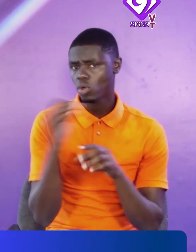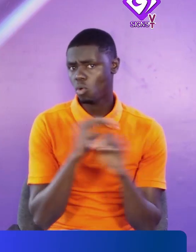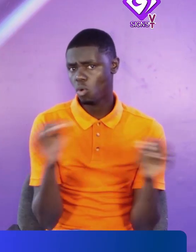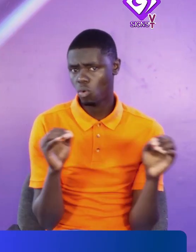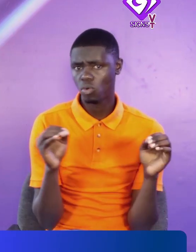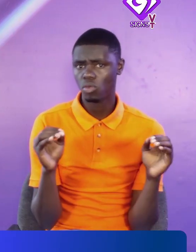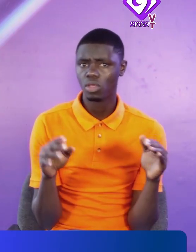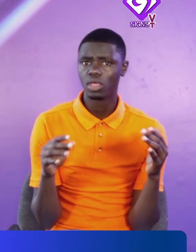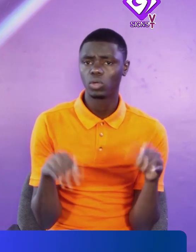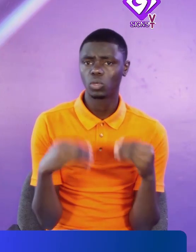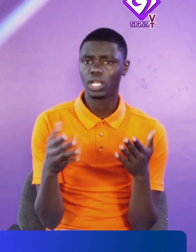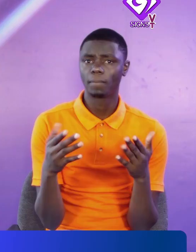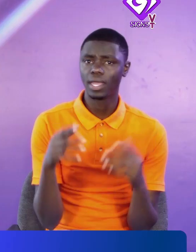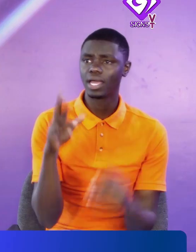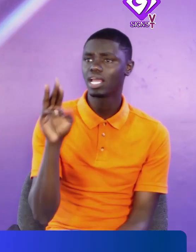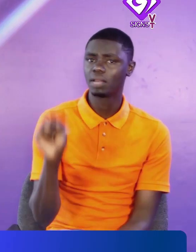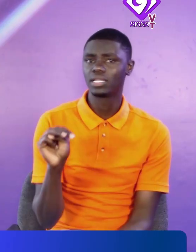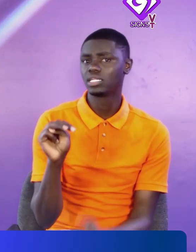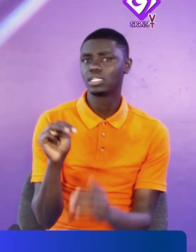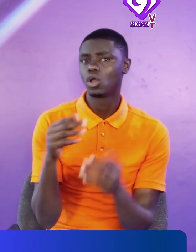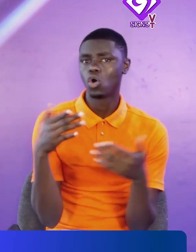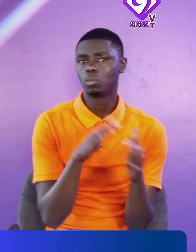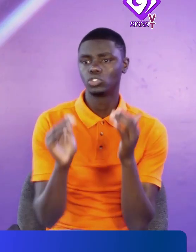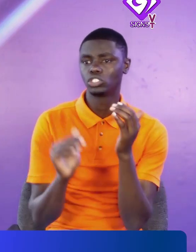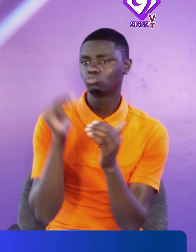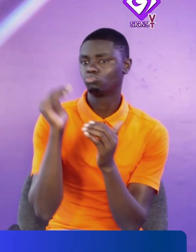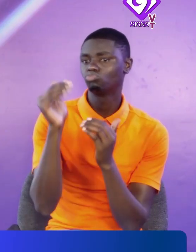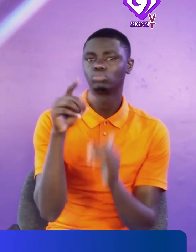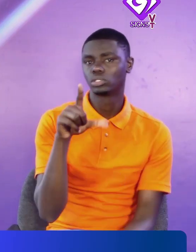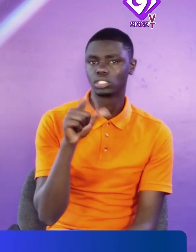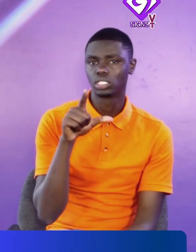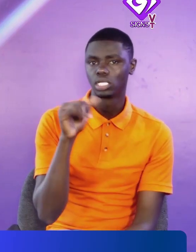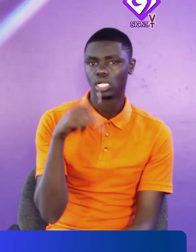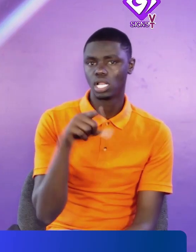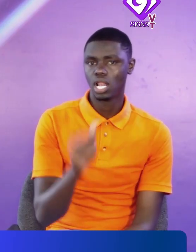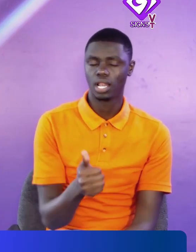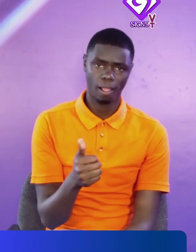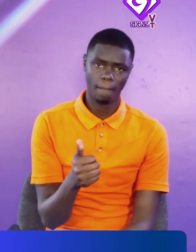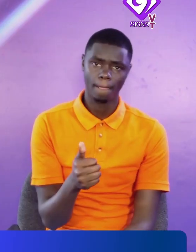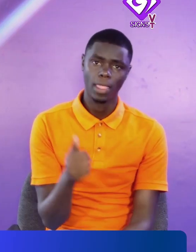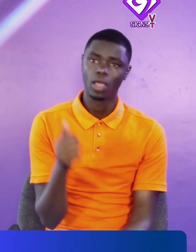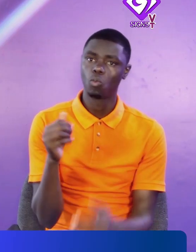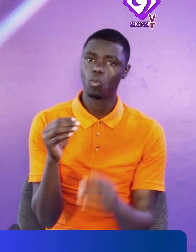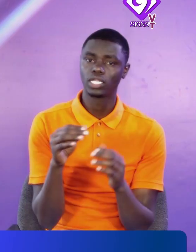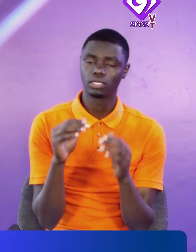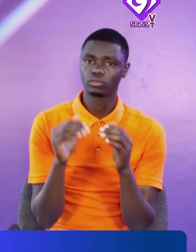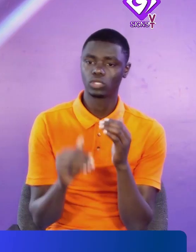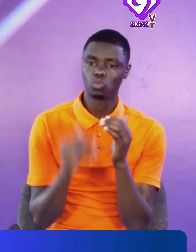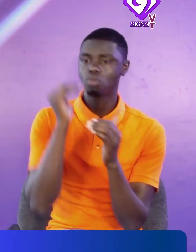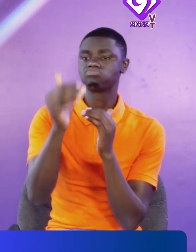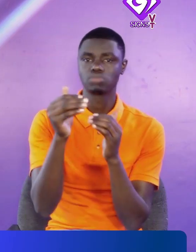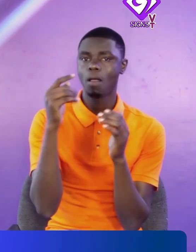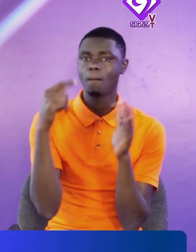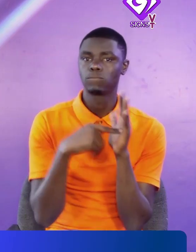Madrid chance ya kulead La Liga. Watakuwa na relinquish position 1, unaona sasa? So Barcelona